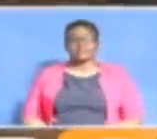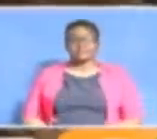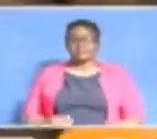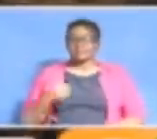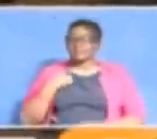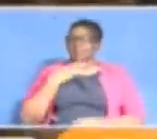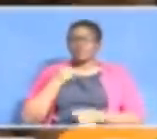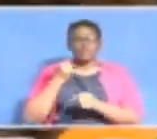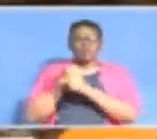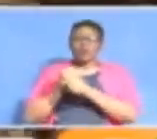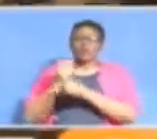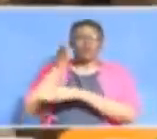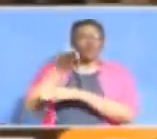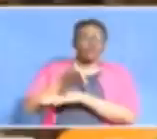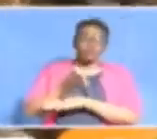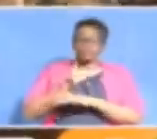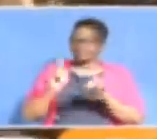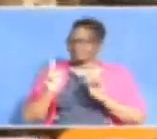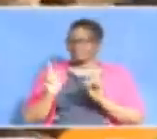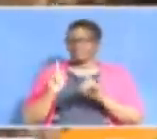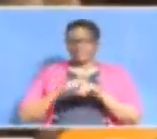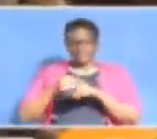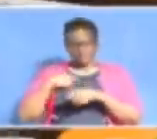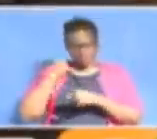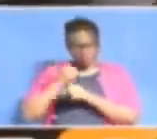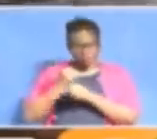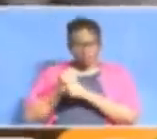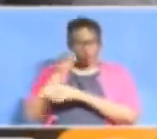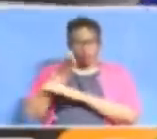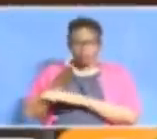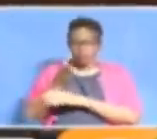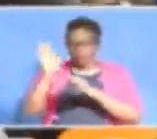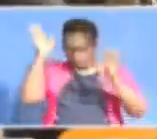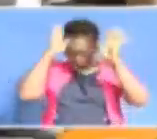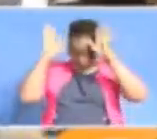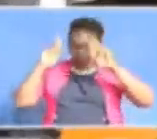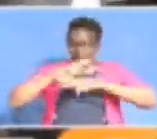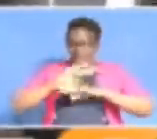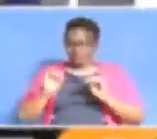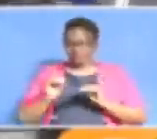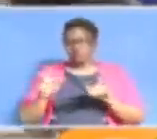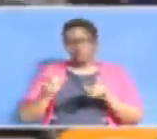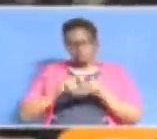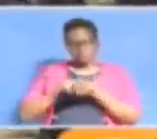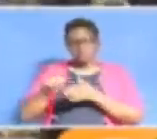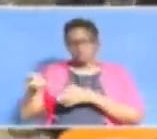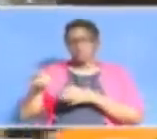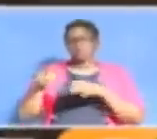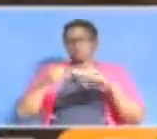kazi sana. Juu pia wakati unafanya kazi sana bila kupumzisha punda, unamuumiza.